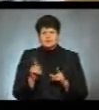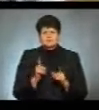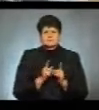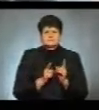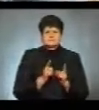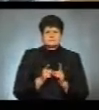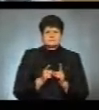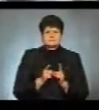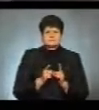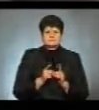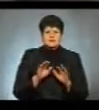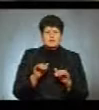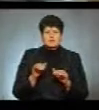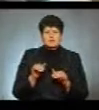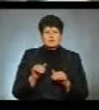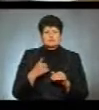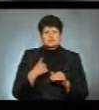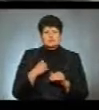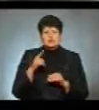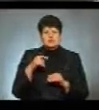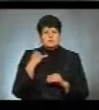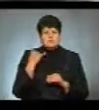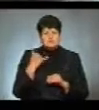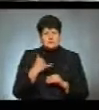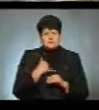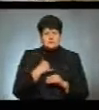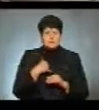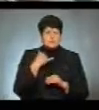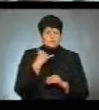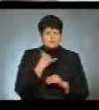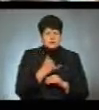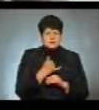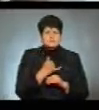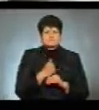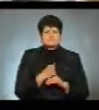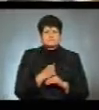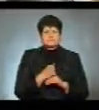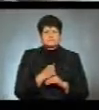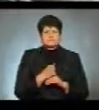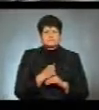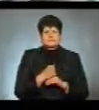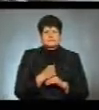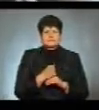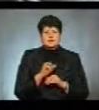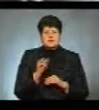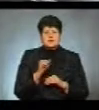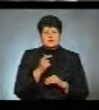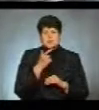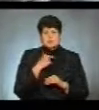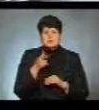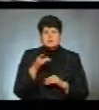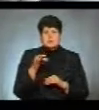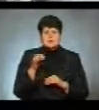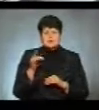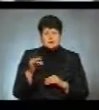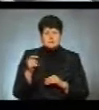А потім видали мені номер телефону, я позвонила. І пан Григорій приїхав за мною, і